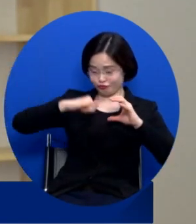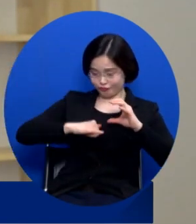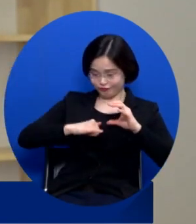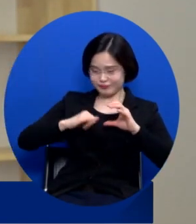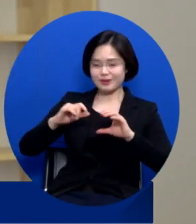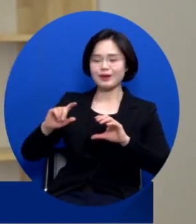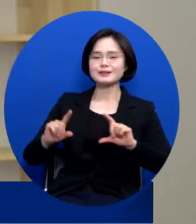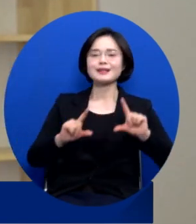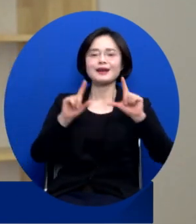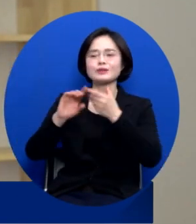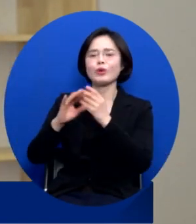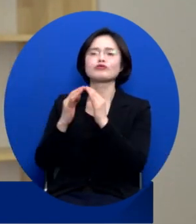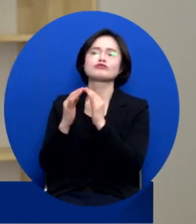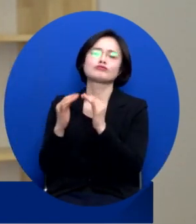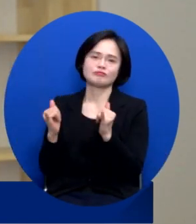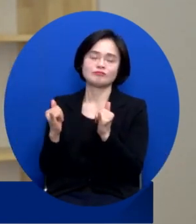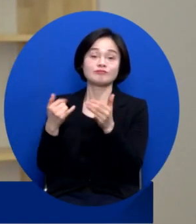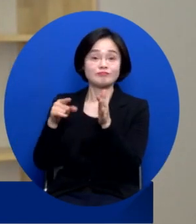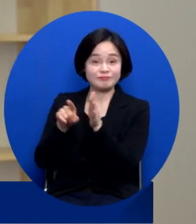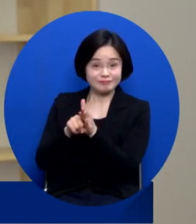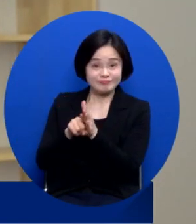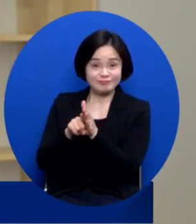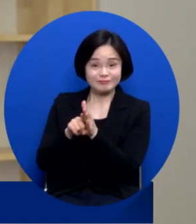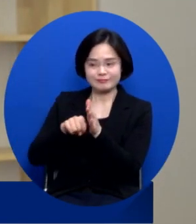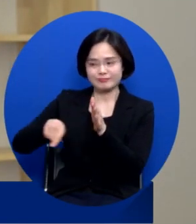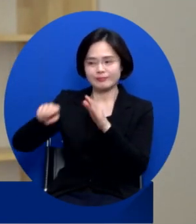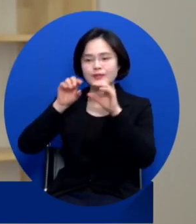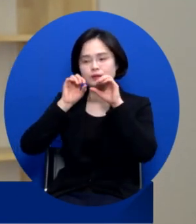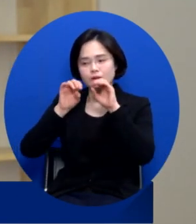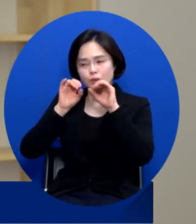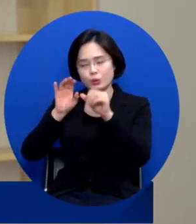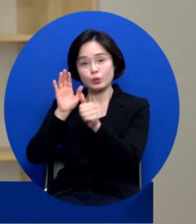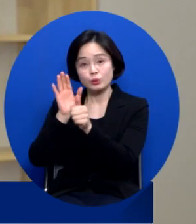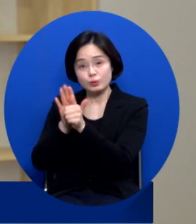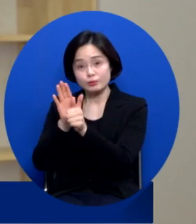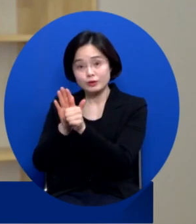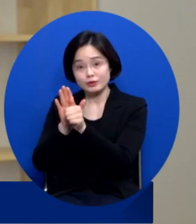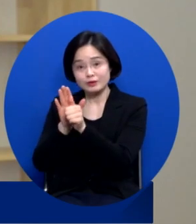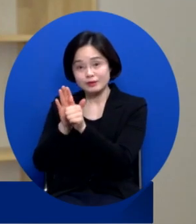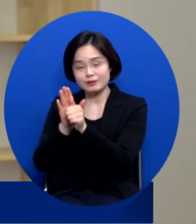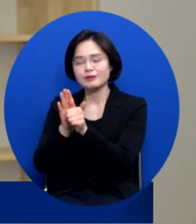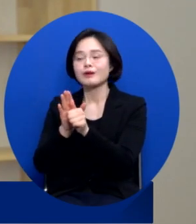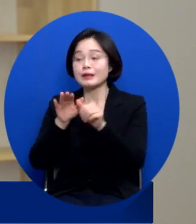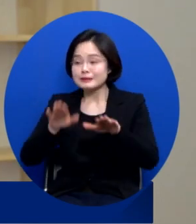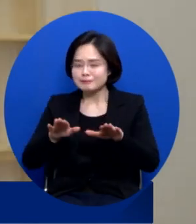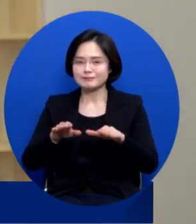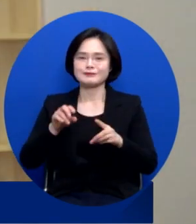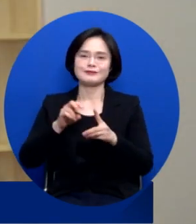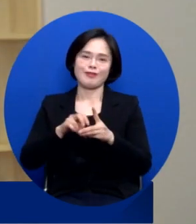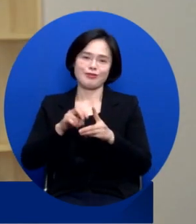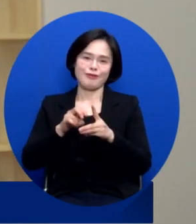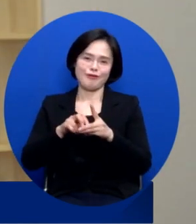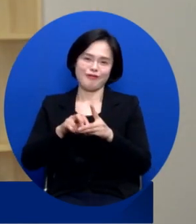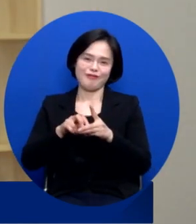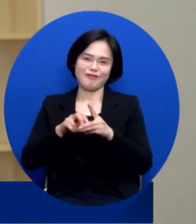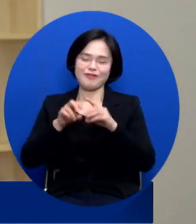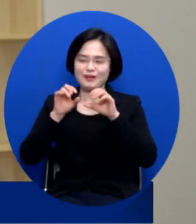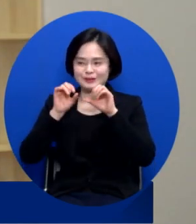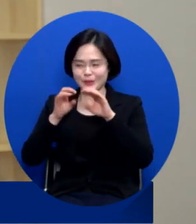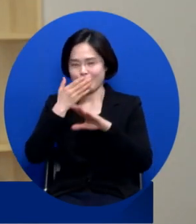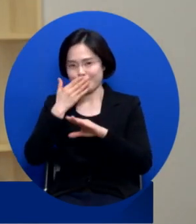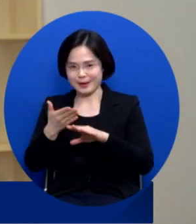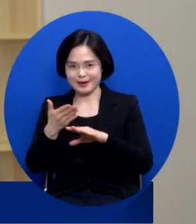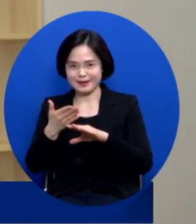많은 이주민들을 위해서 그들에게 선교할 수 있는 가장 쉬운 선교의 길이 열린 거고요. 지도자를